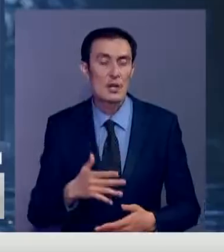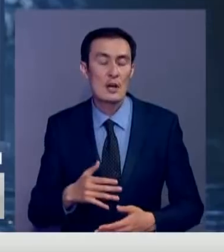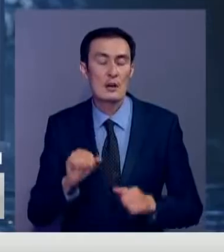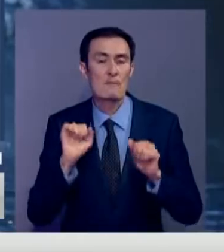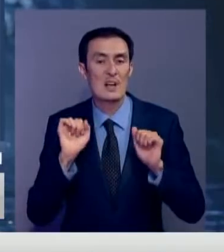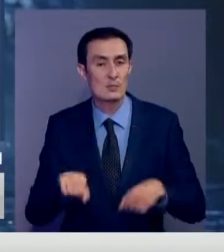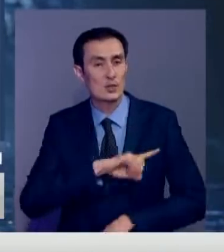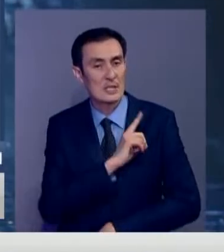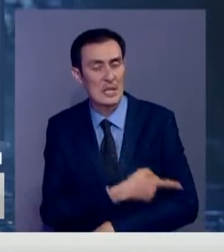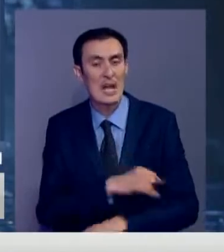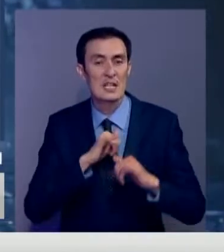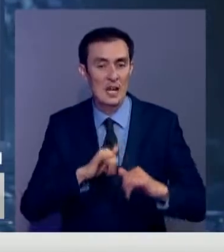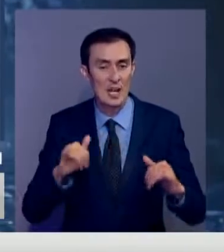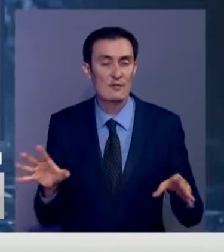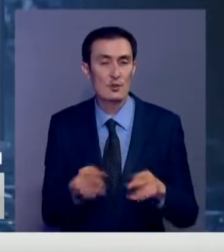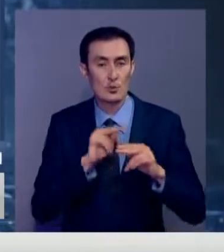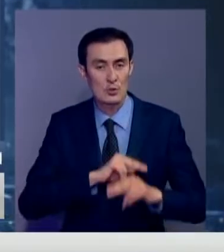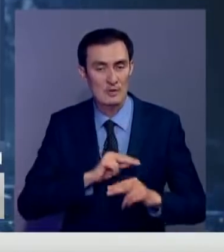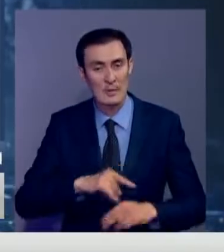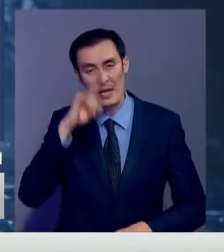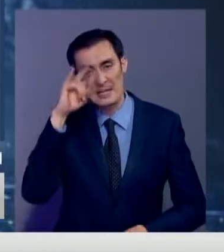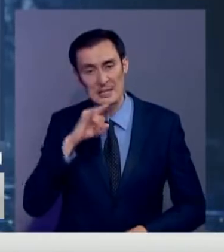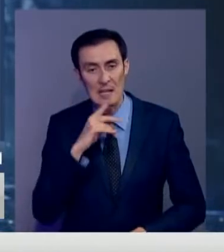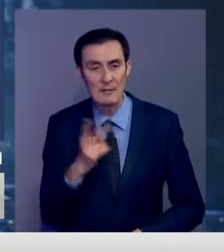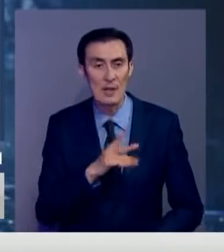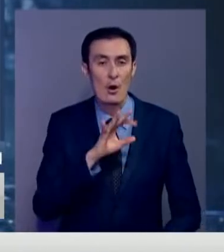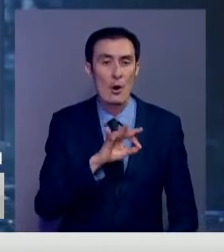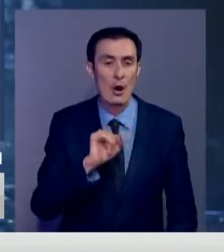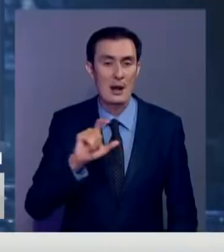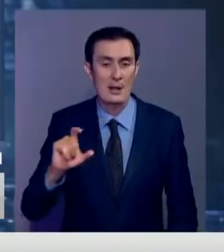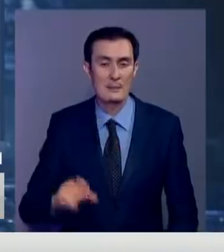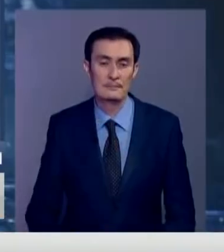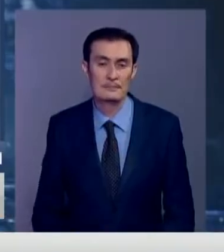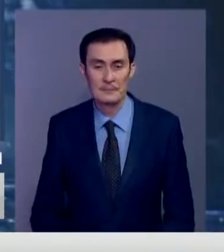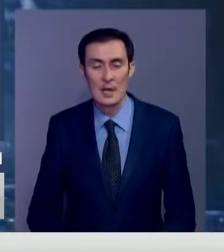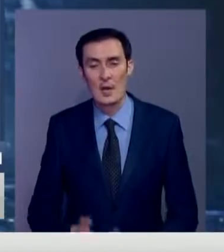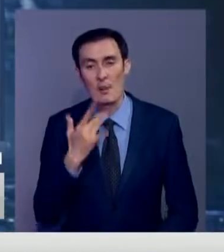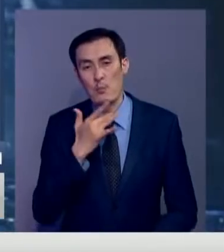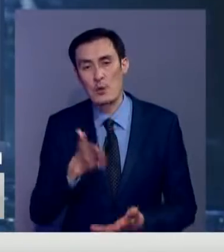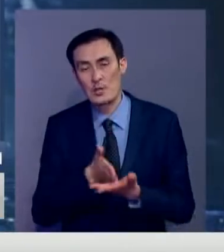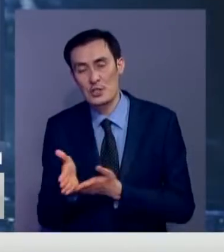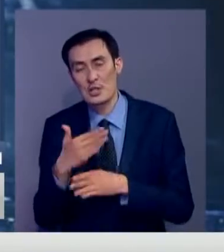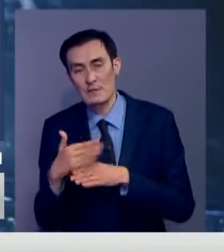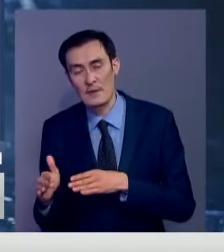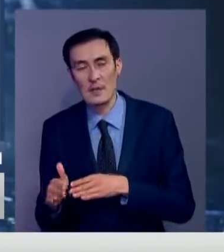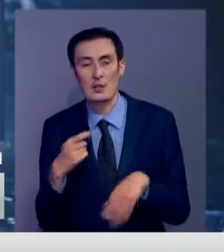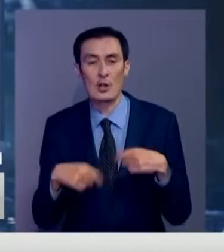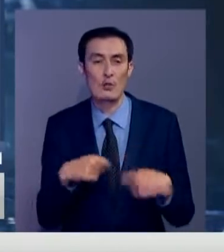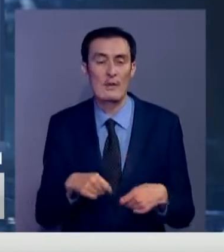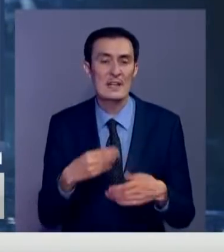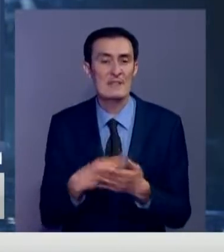большой потенциал для наращивания сотрудничества между Казахстаном и Объединенными Арабскими Эмиратами в